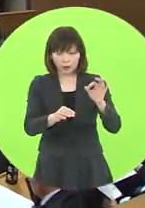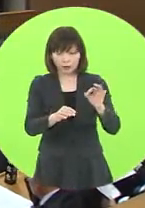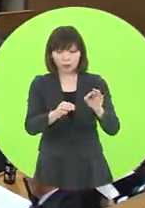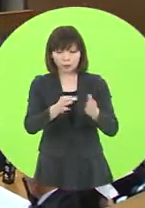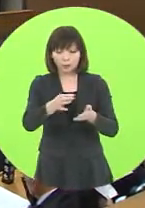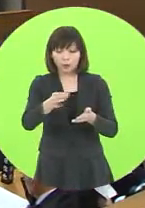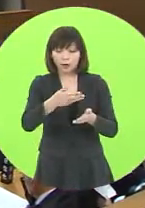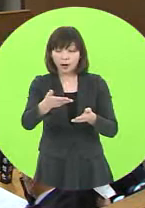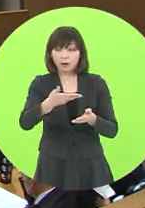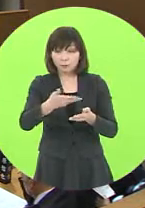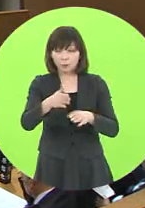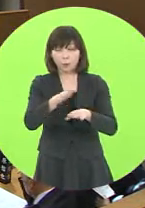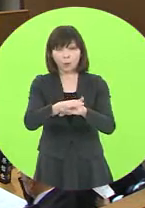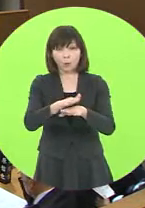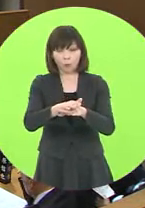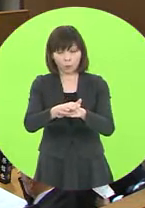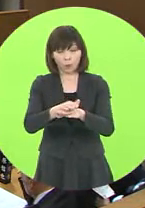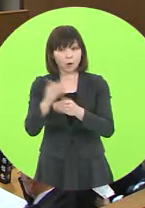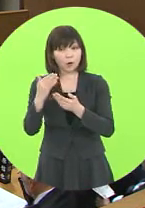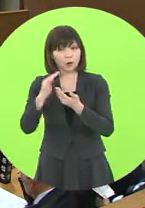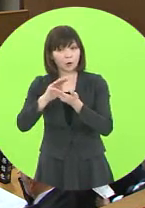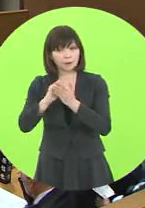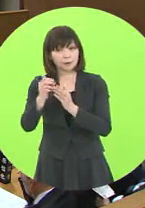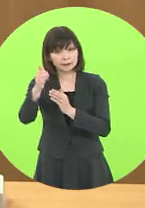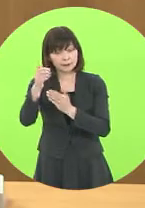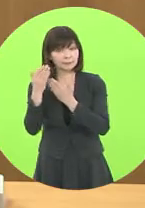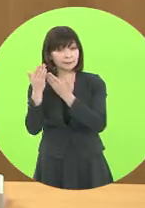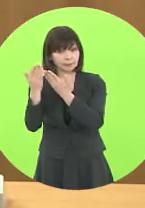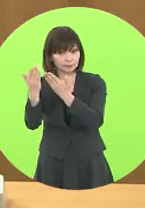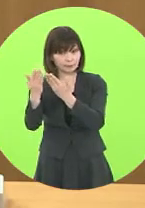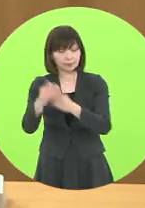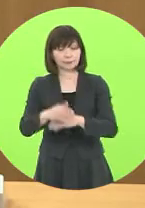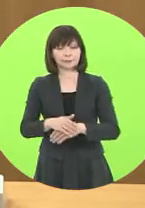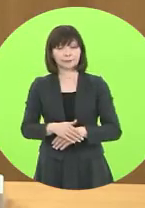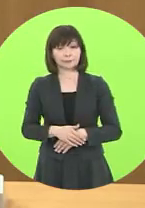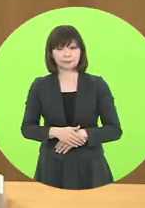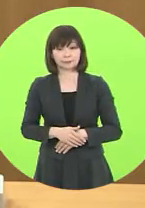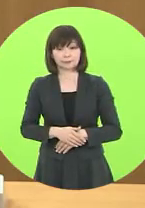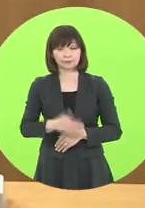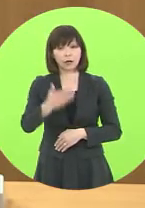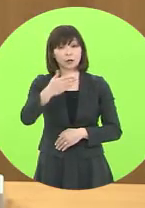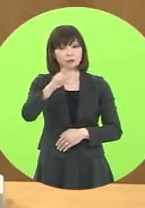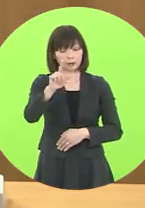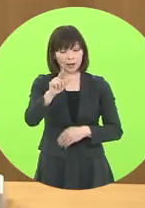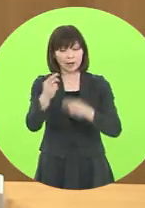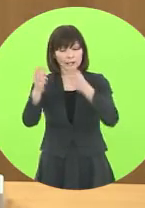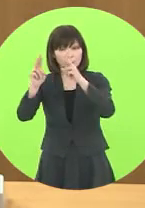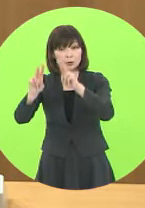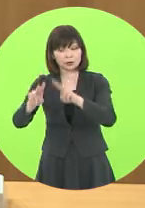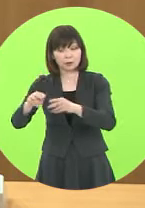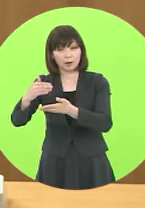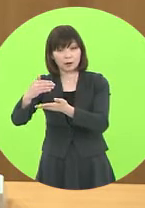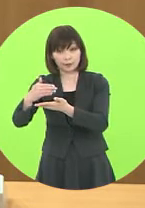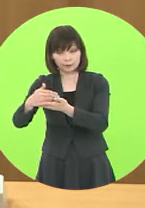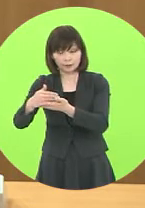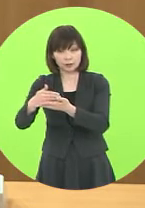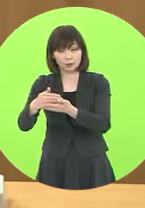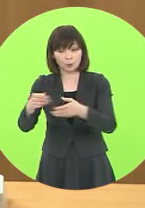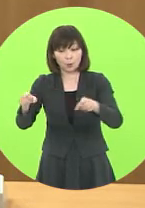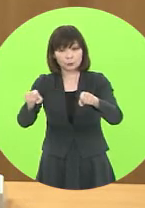事のご所見をお伺いいたします。 呉市と広島駅とを直接結